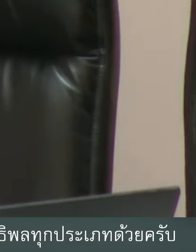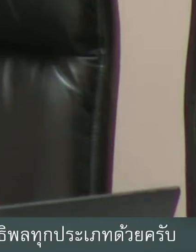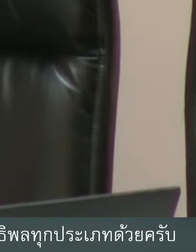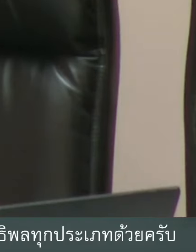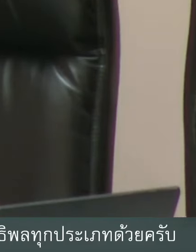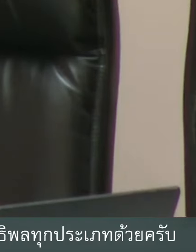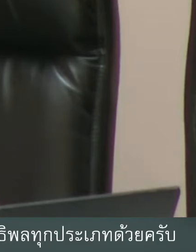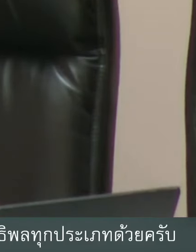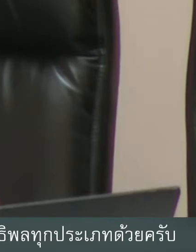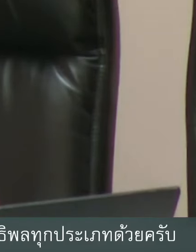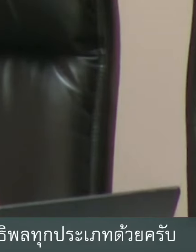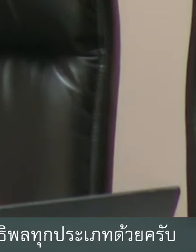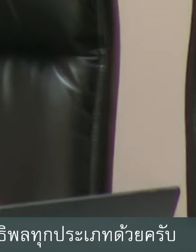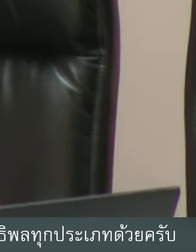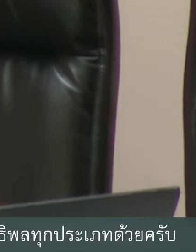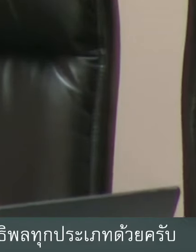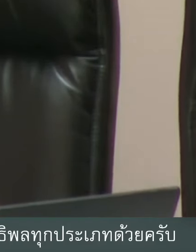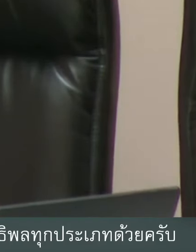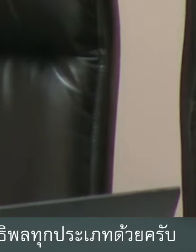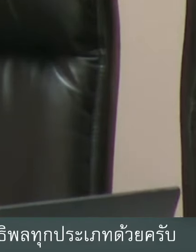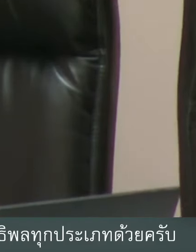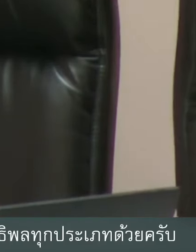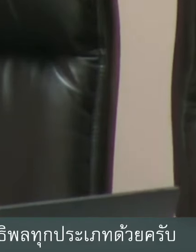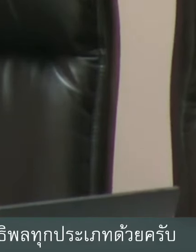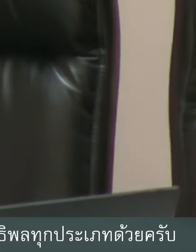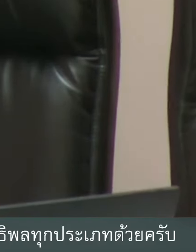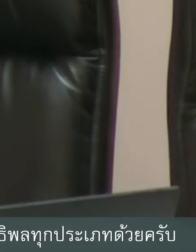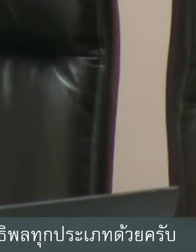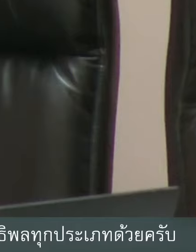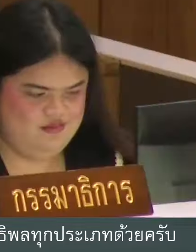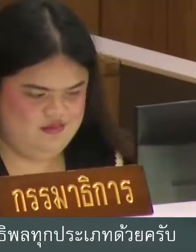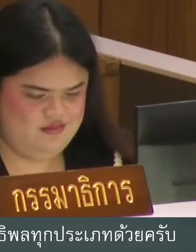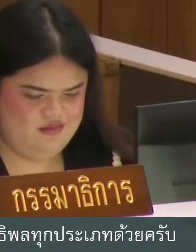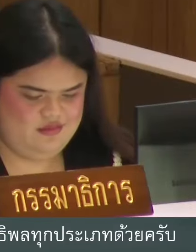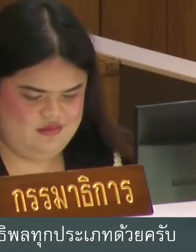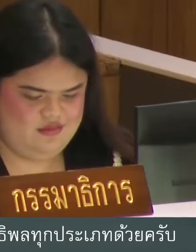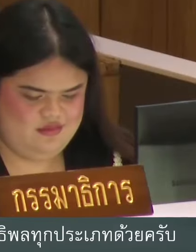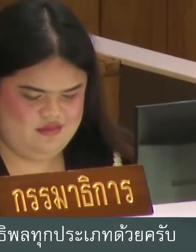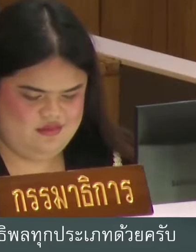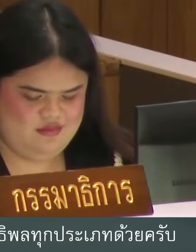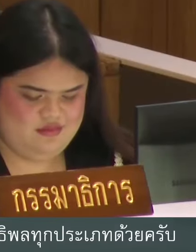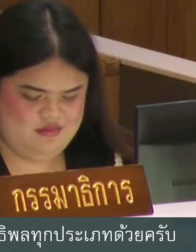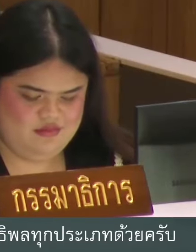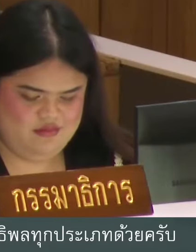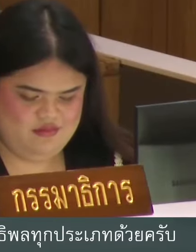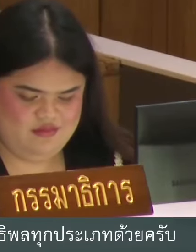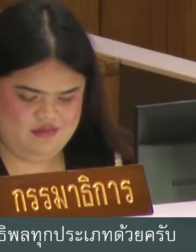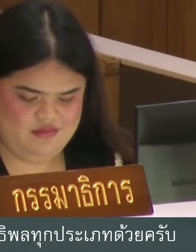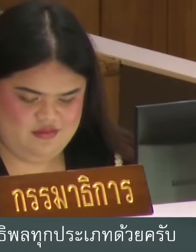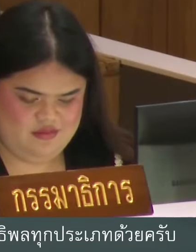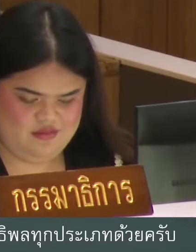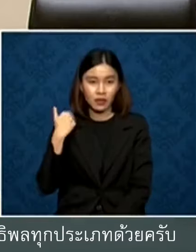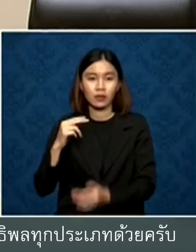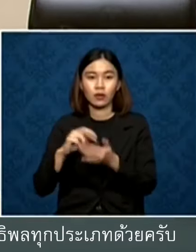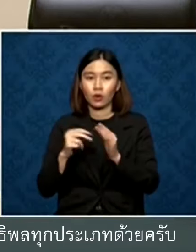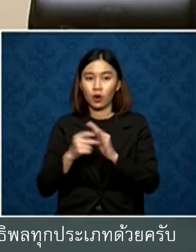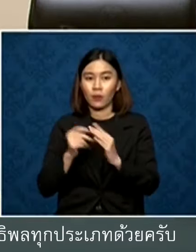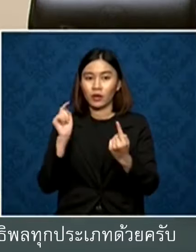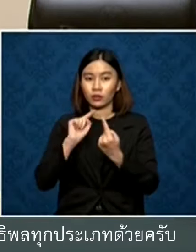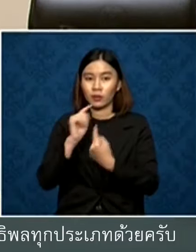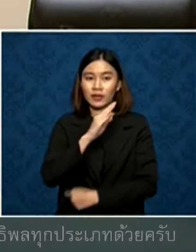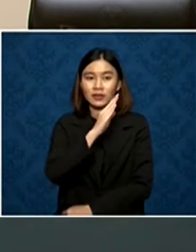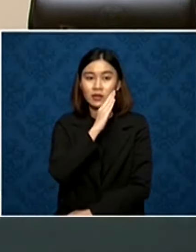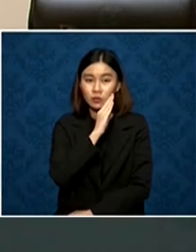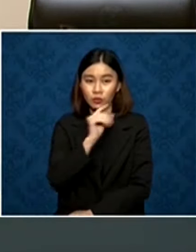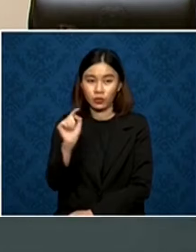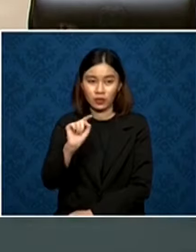ต่อการบังคับใช้กฎหมายและอาจจะกระทบต่อกฎหมายทั้งหมดของประเทศหลายร้อยฉบับค่ะในกรณี